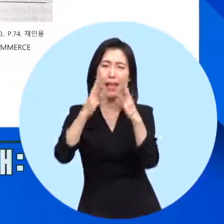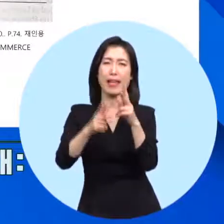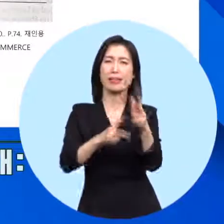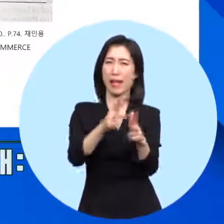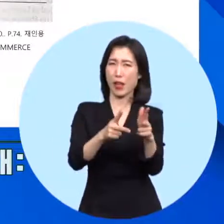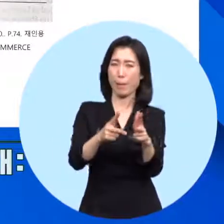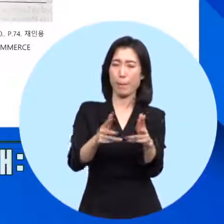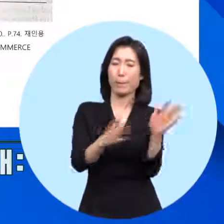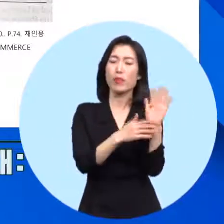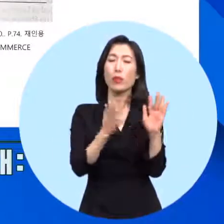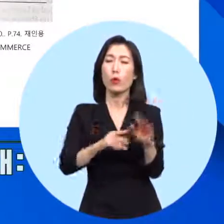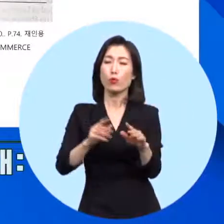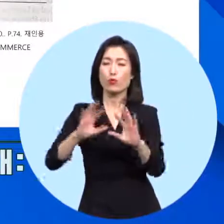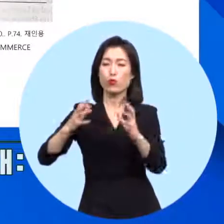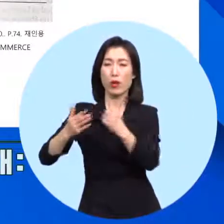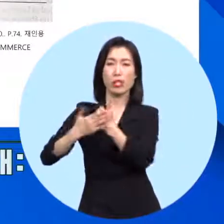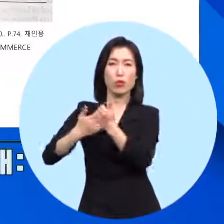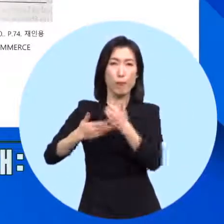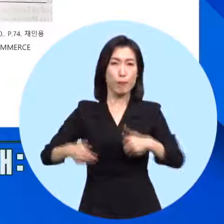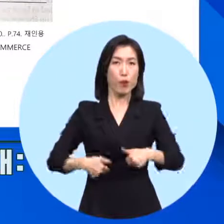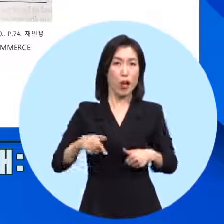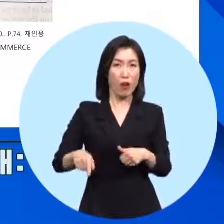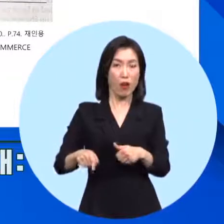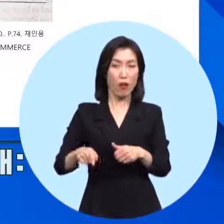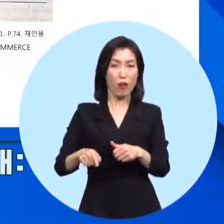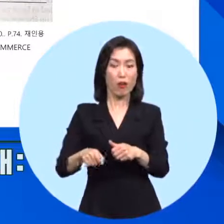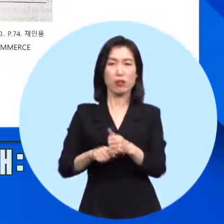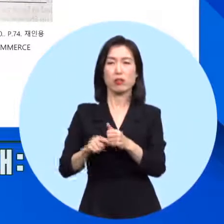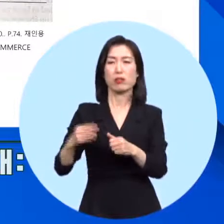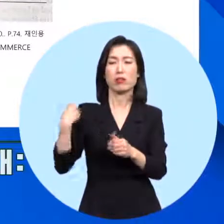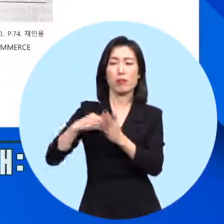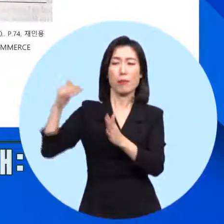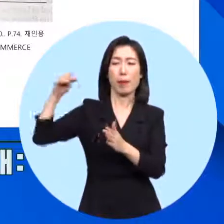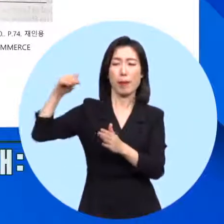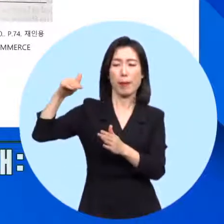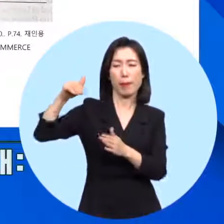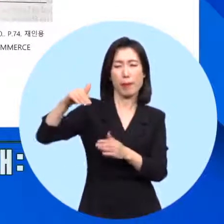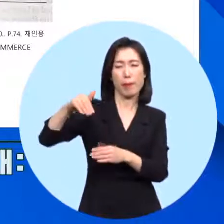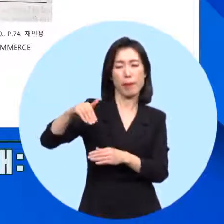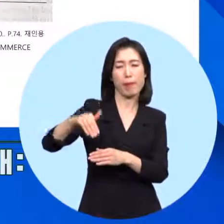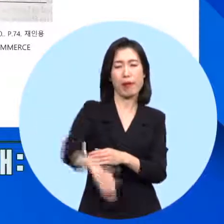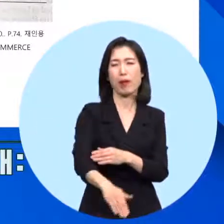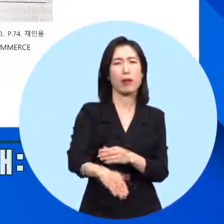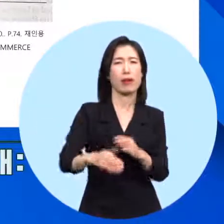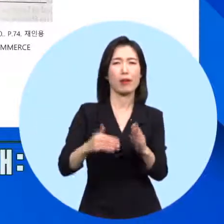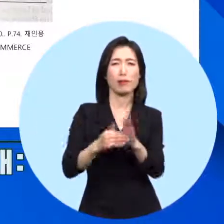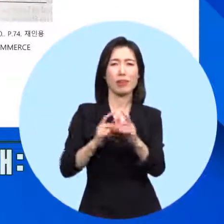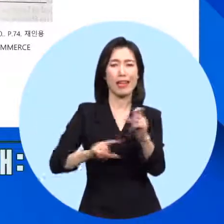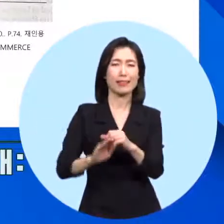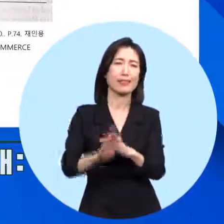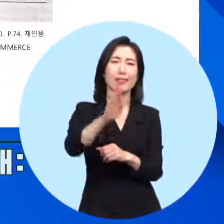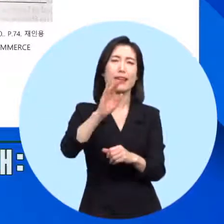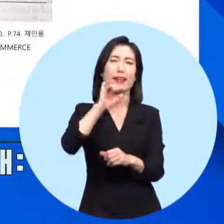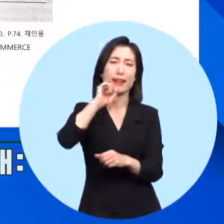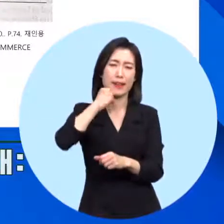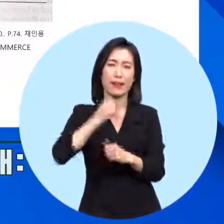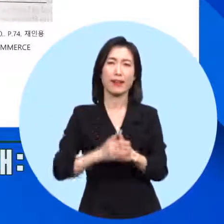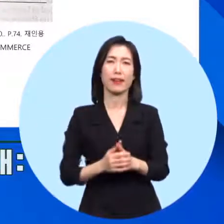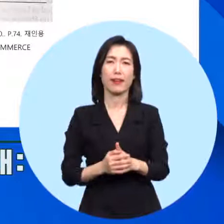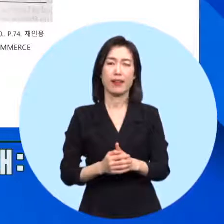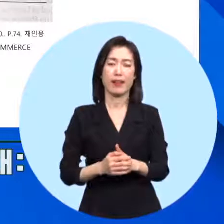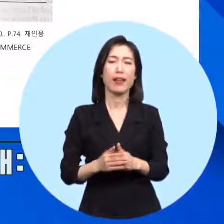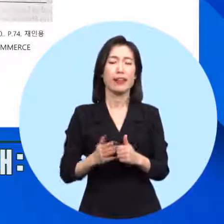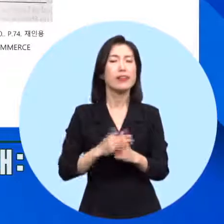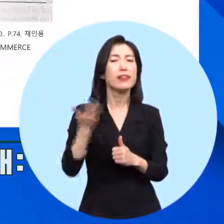필요한 저러한 산업 부분은 계속 침체로 간다. 아마도